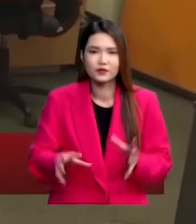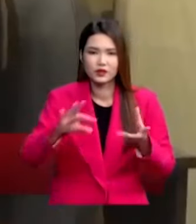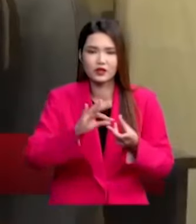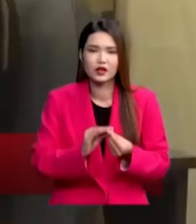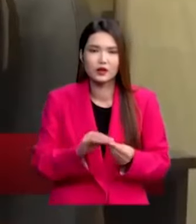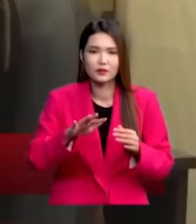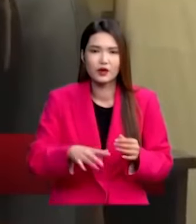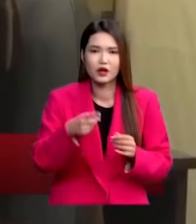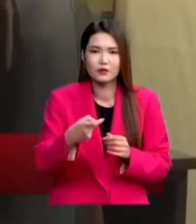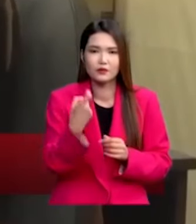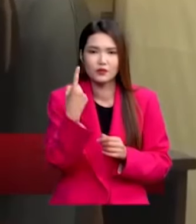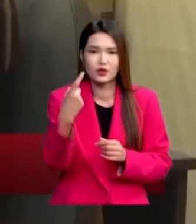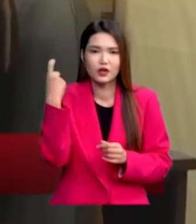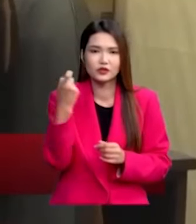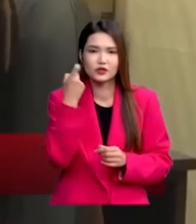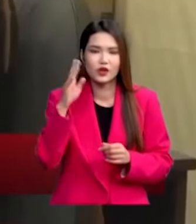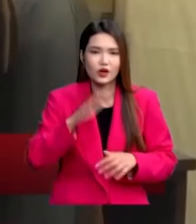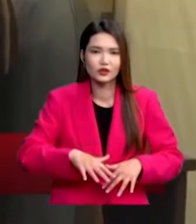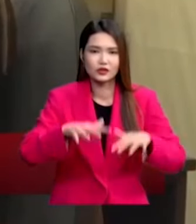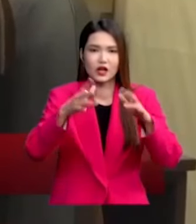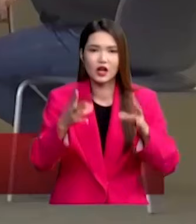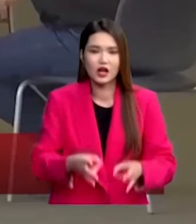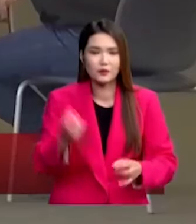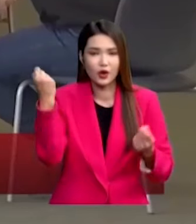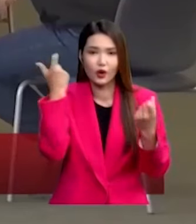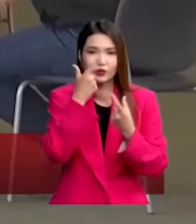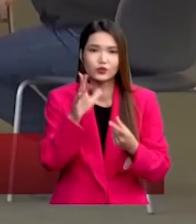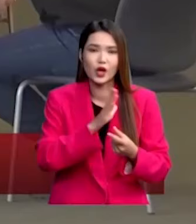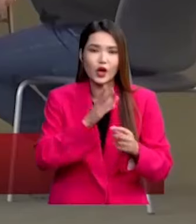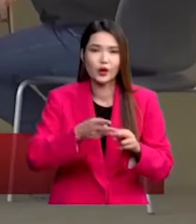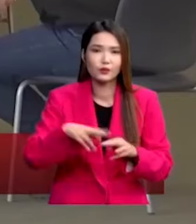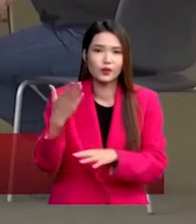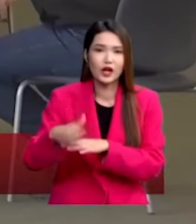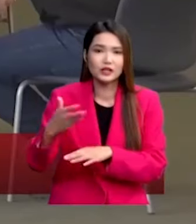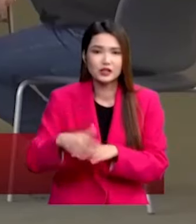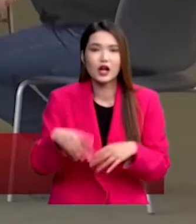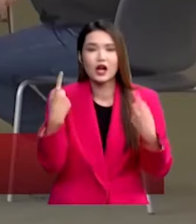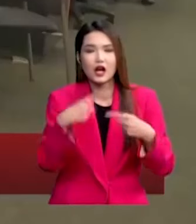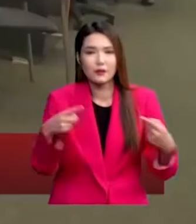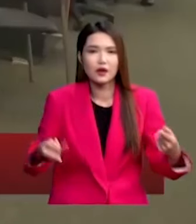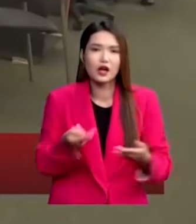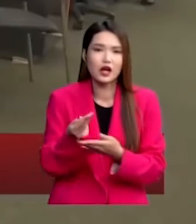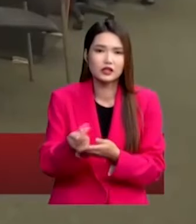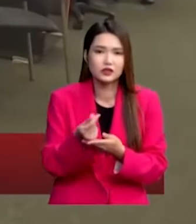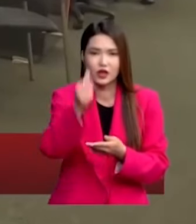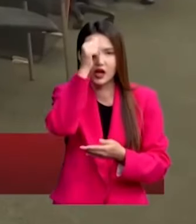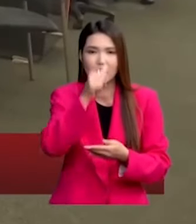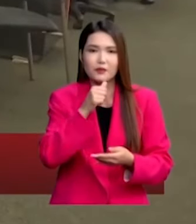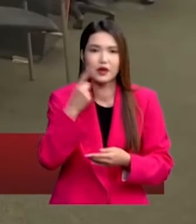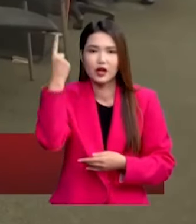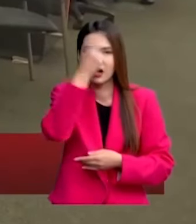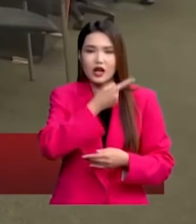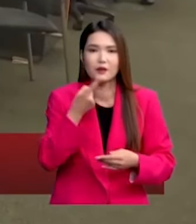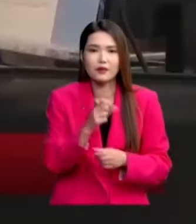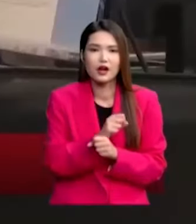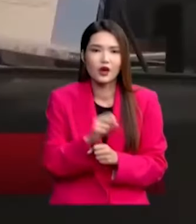Жалпы аймақта 101 шаруа қожалық тасқынан зардап шеккені анықталды. Олардың кредиттік басқа да төлемдерін өтеу мерзімі бір